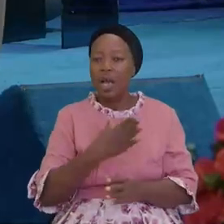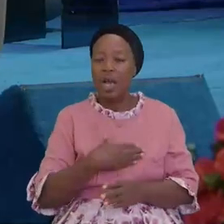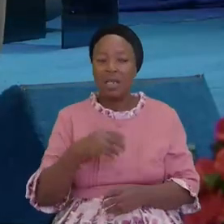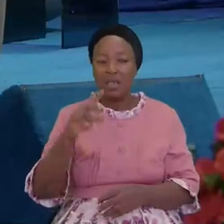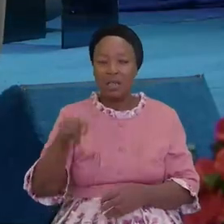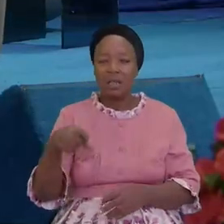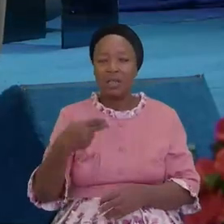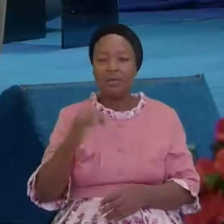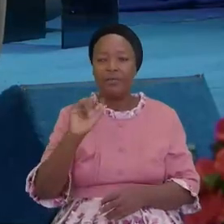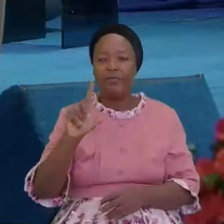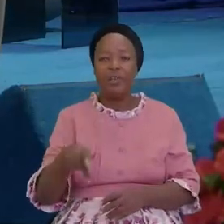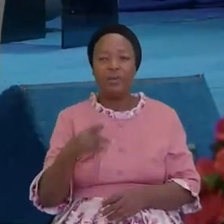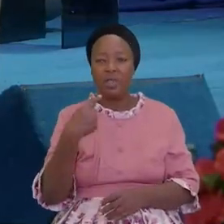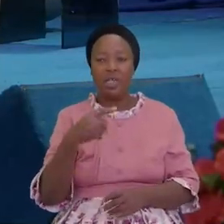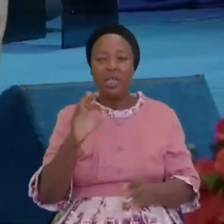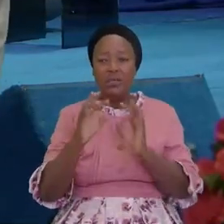Il est le Sauveur.